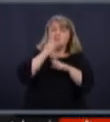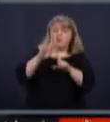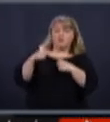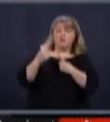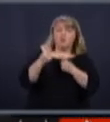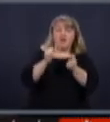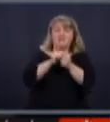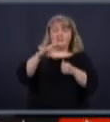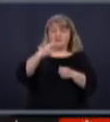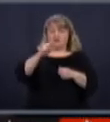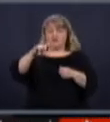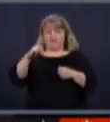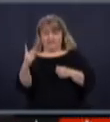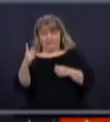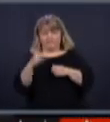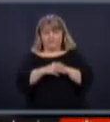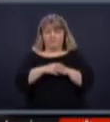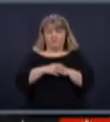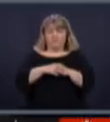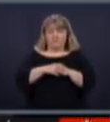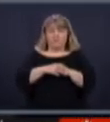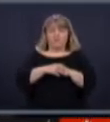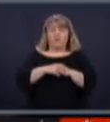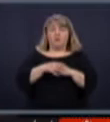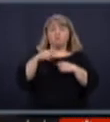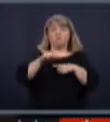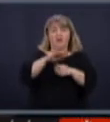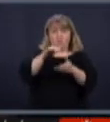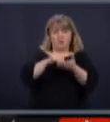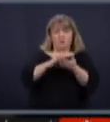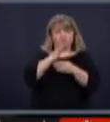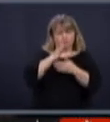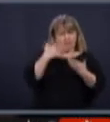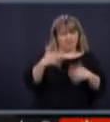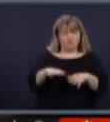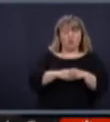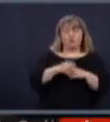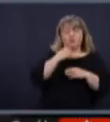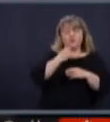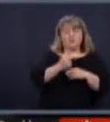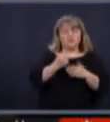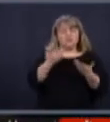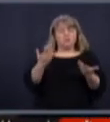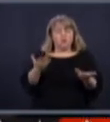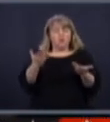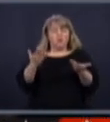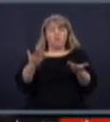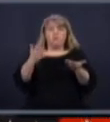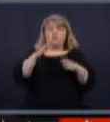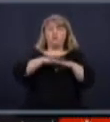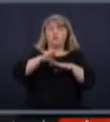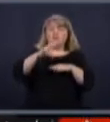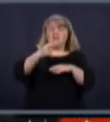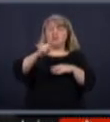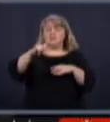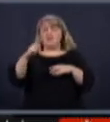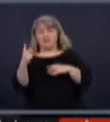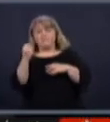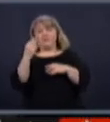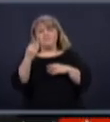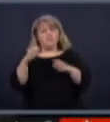parlé à Montréal, mais il y a des enjeux, entre autres, qu'est-ce qu'on fait avec les CHSLD privés, comment on fait